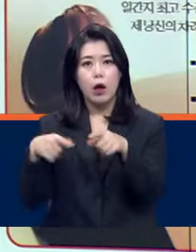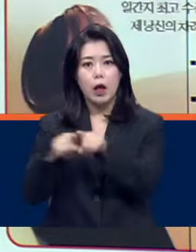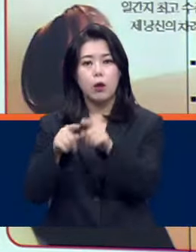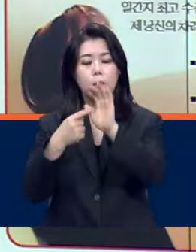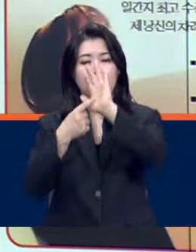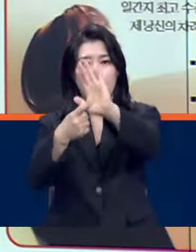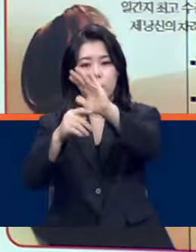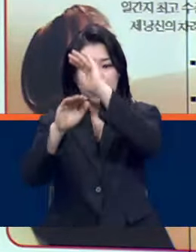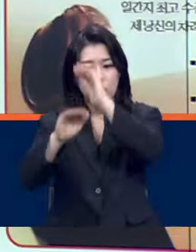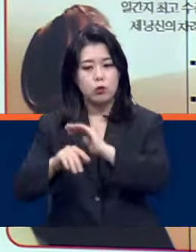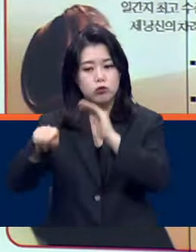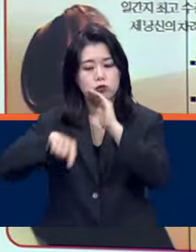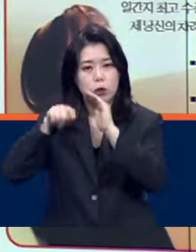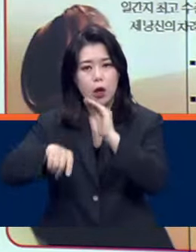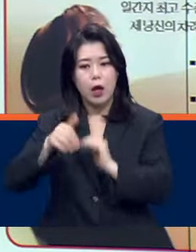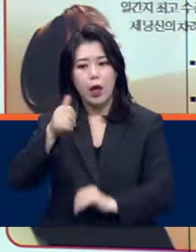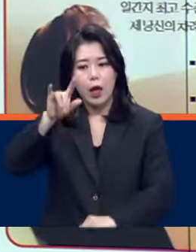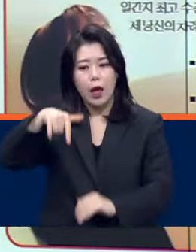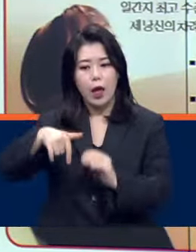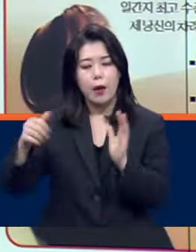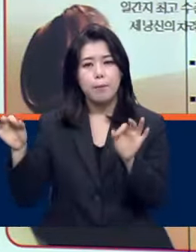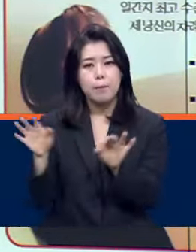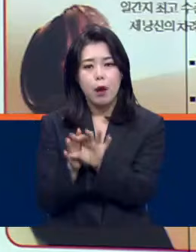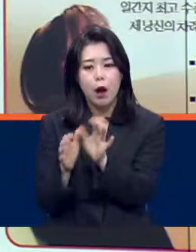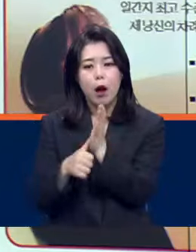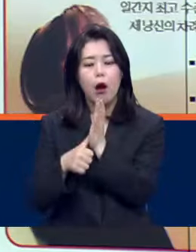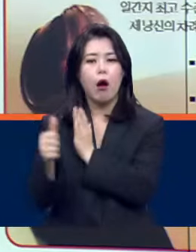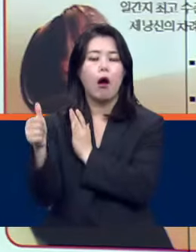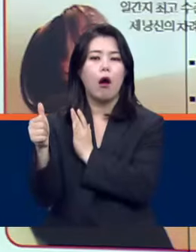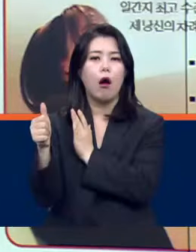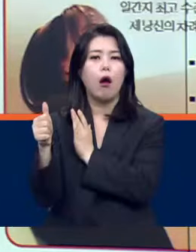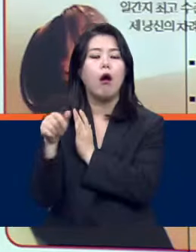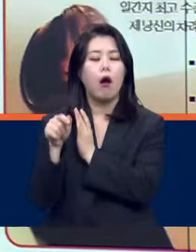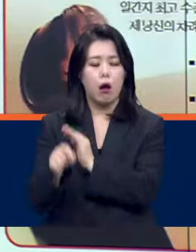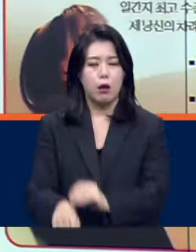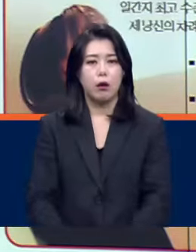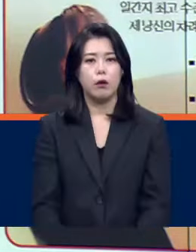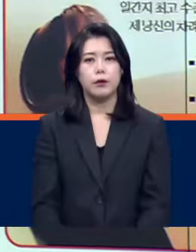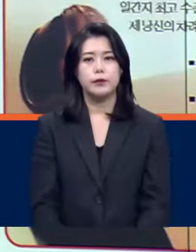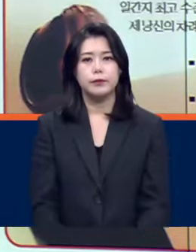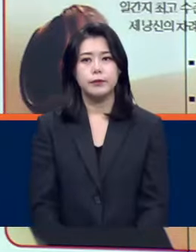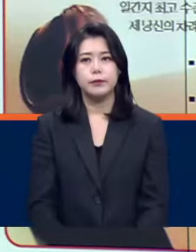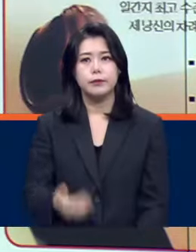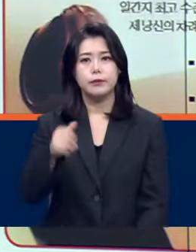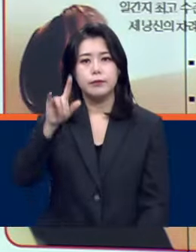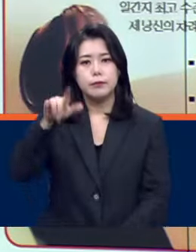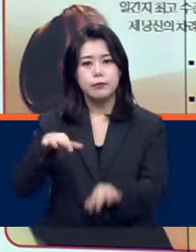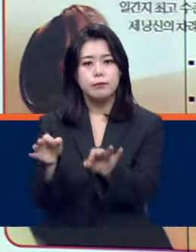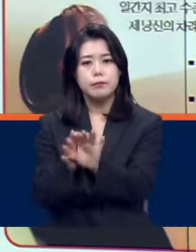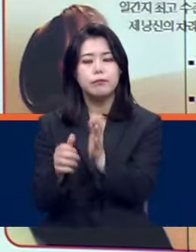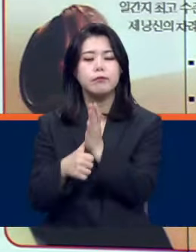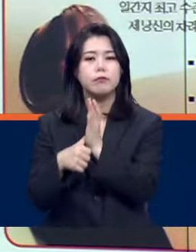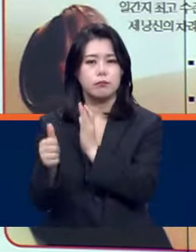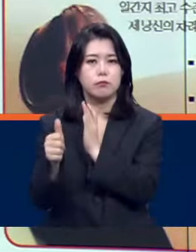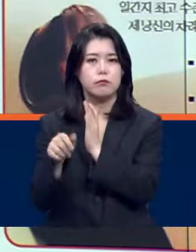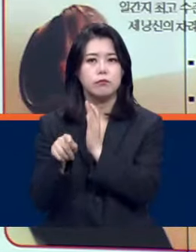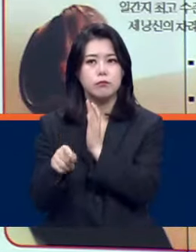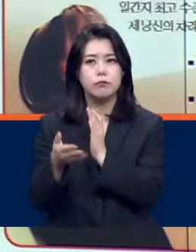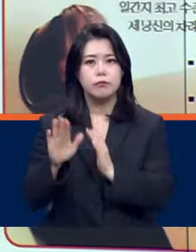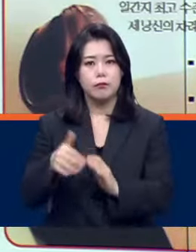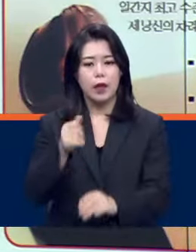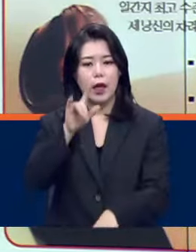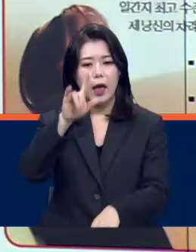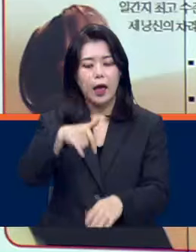발표한 내용에 비핵화가 빠졌다는 겁니다네 비핵화가 빠졌다 다만